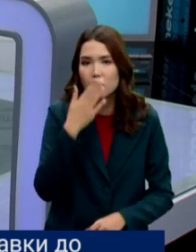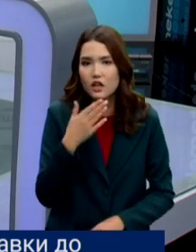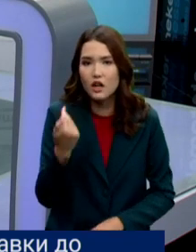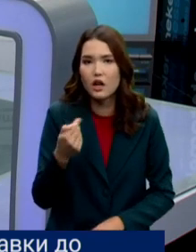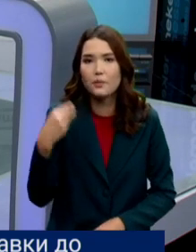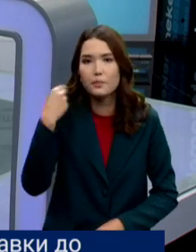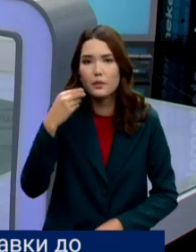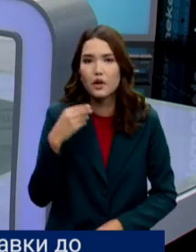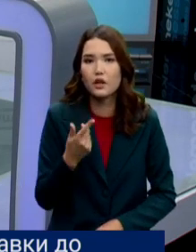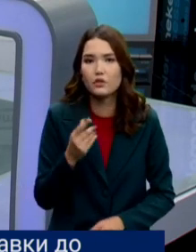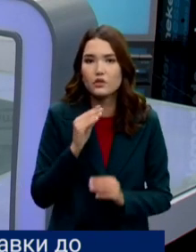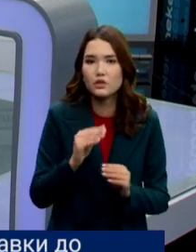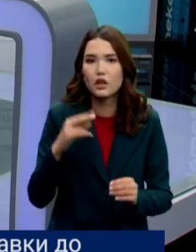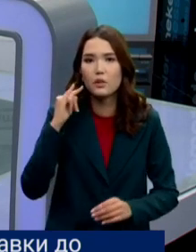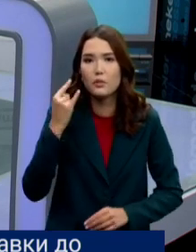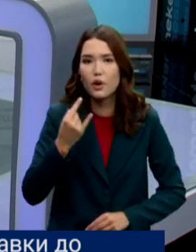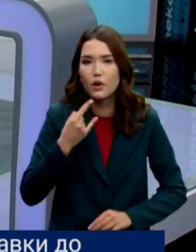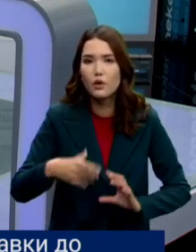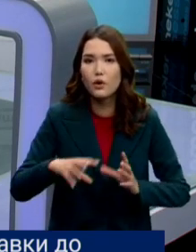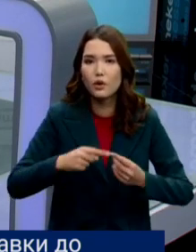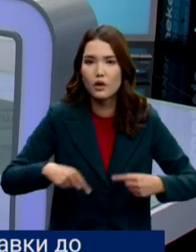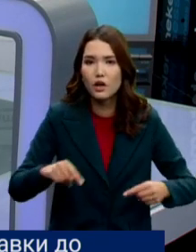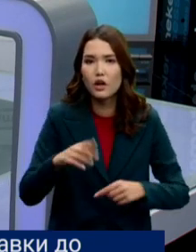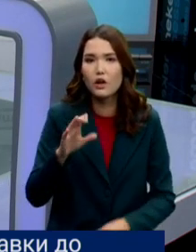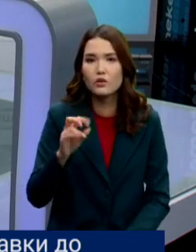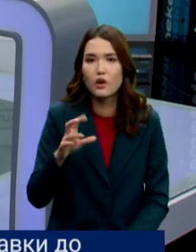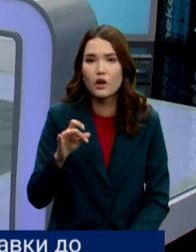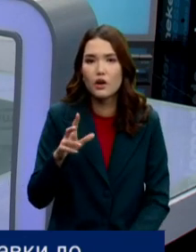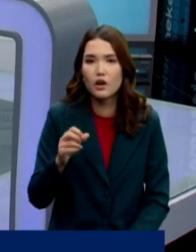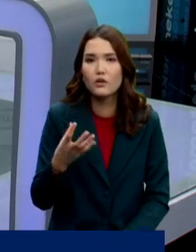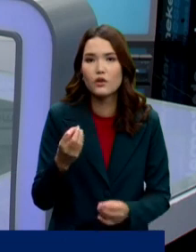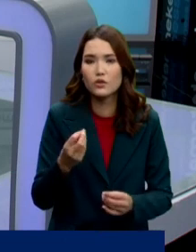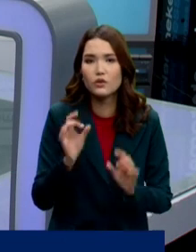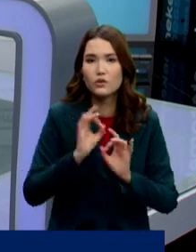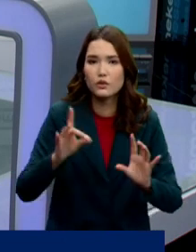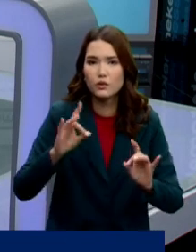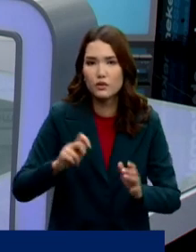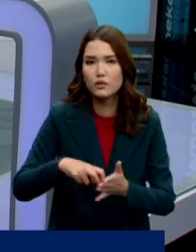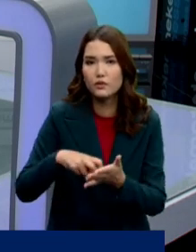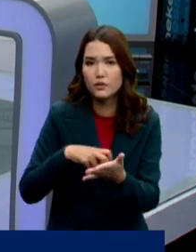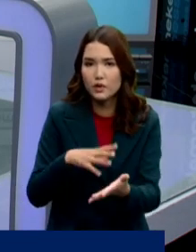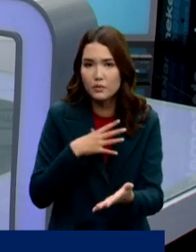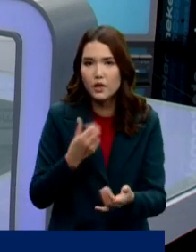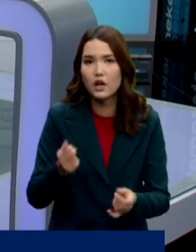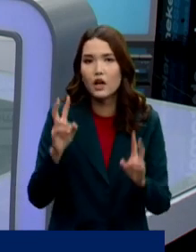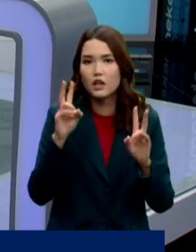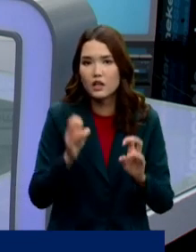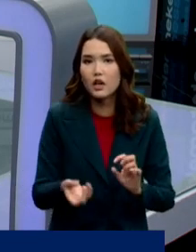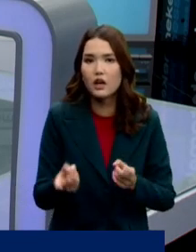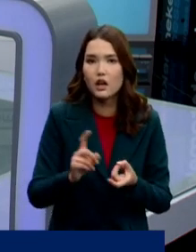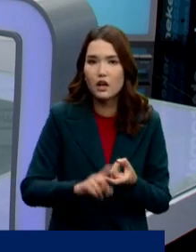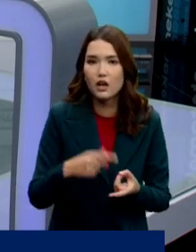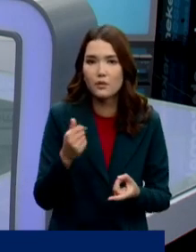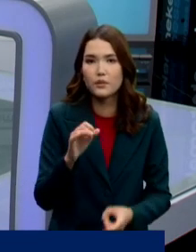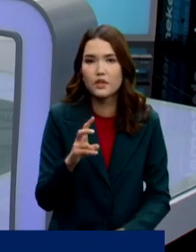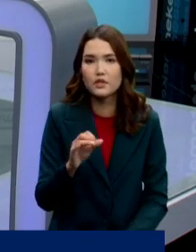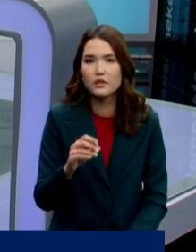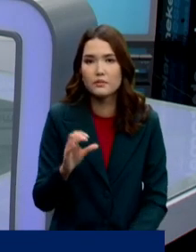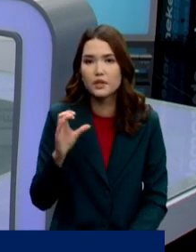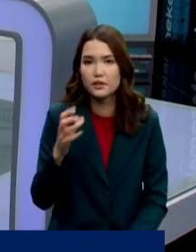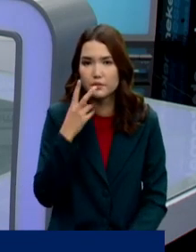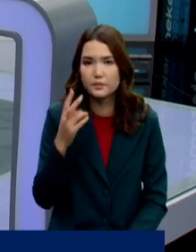үндеу жасаған павлодарлық қоғам белсендісі Қасым Жомарт Тоқаевқа тағы бір мәлімдеме жолдады. Тақырыпты аймақтағы тілшіміз Есенбек Санатұлы